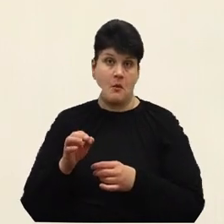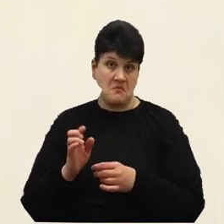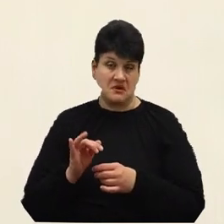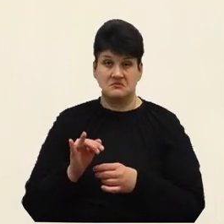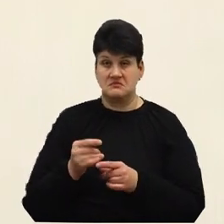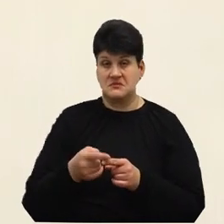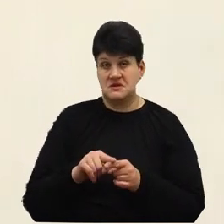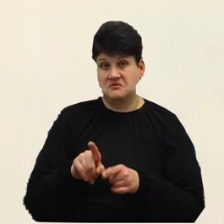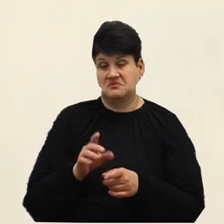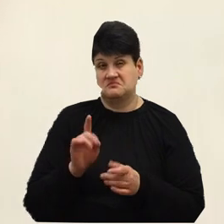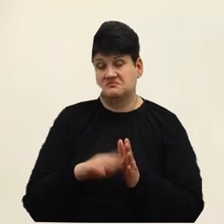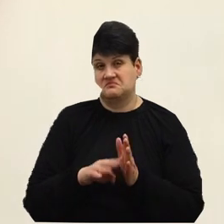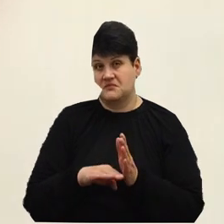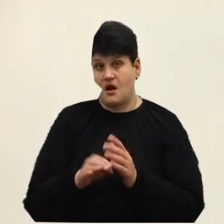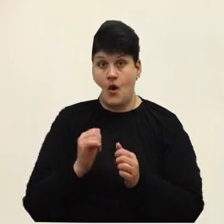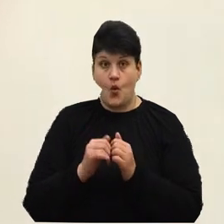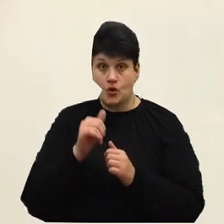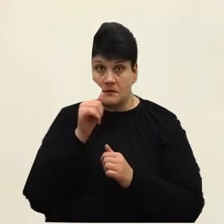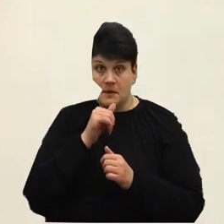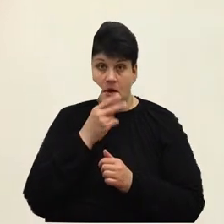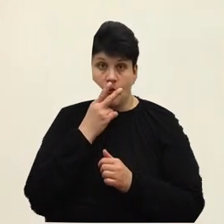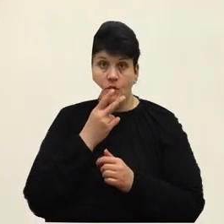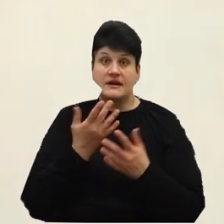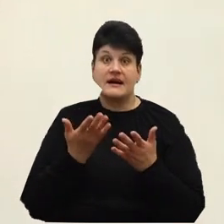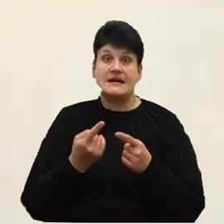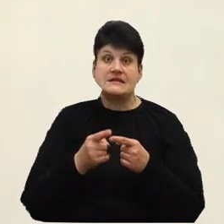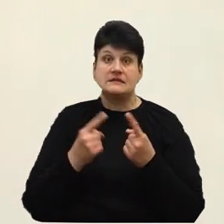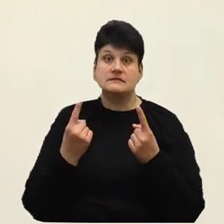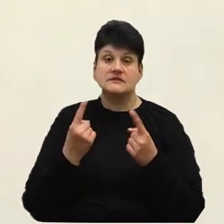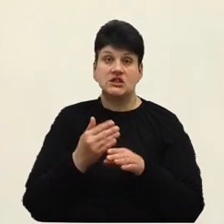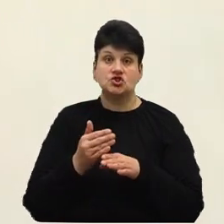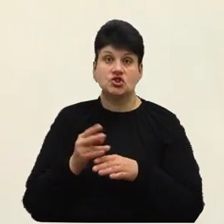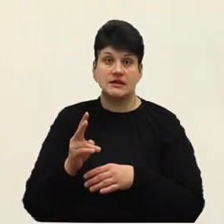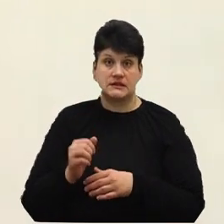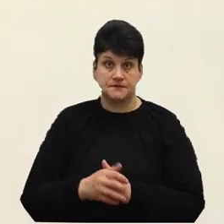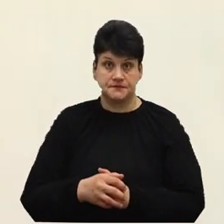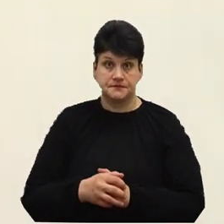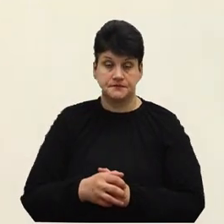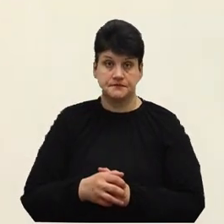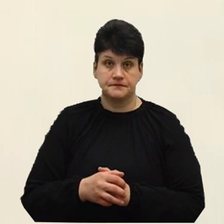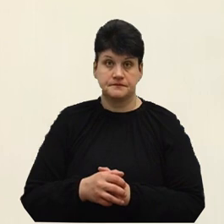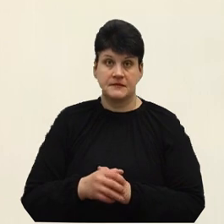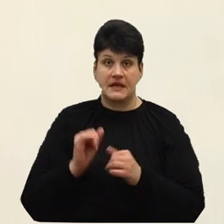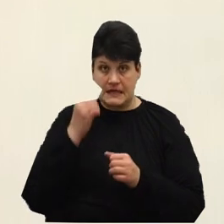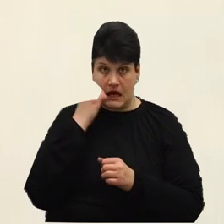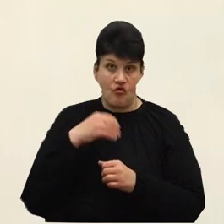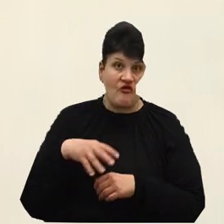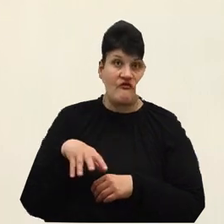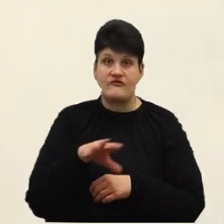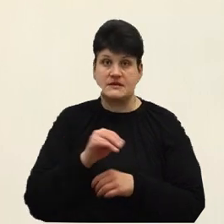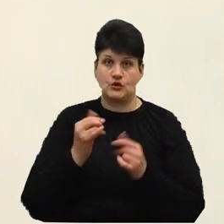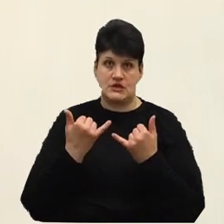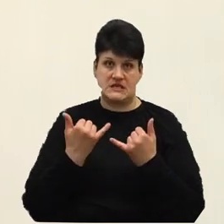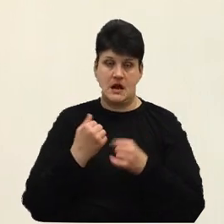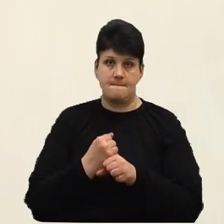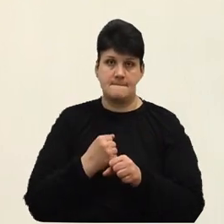нам здалося дрібницею, але з кожним місяцем ми побачили, яка це вагома частка. І дякую всім, хто зараз